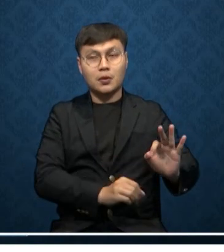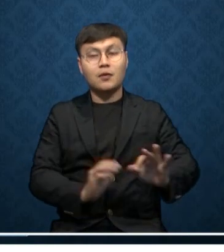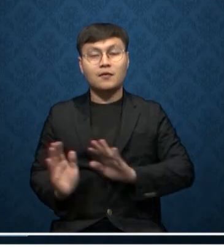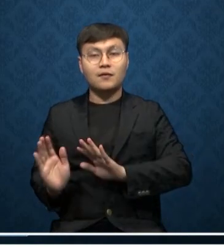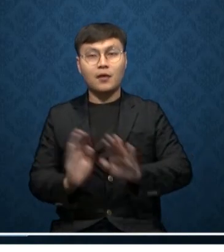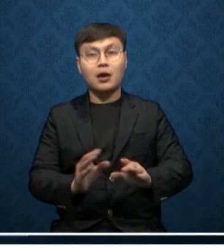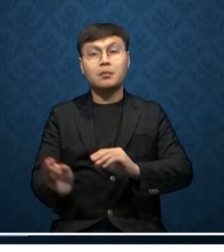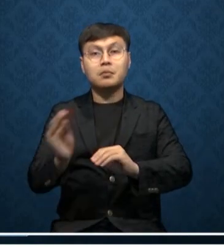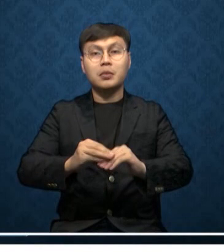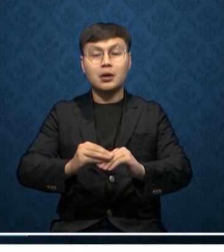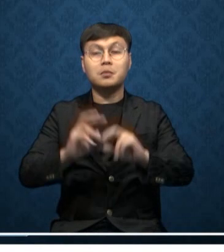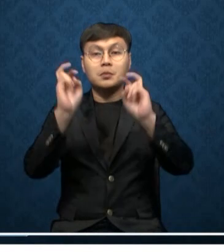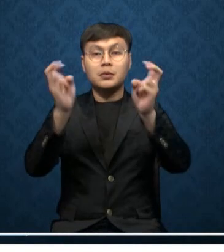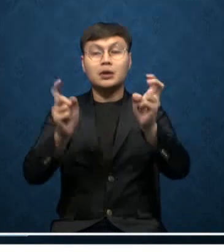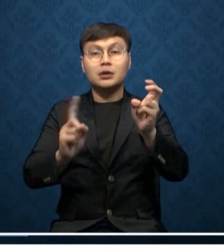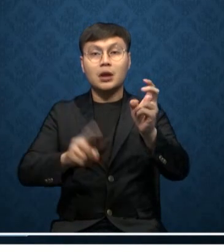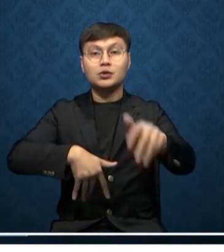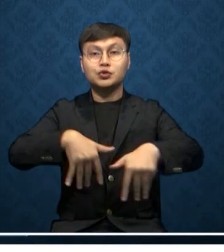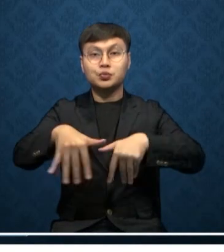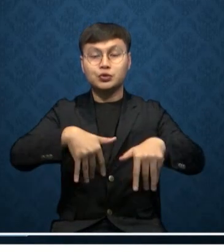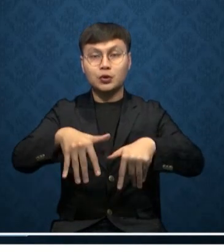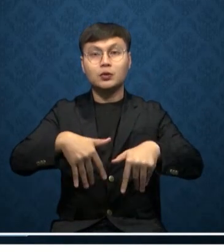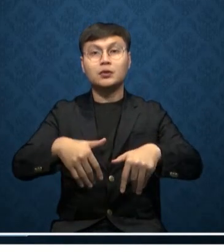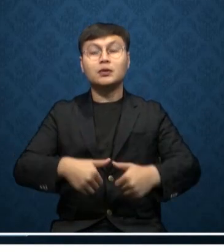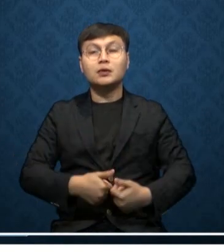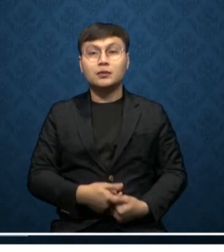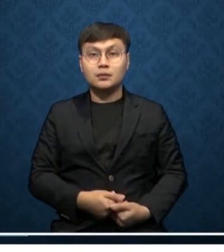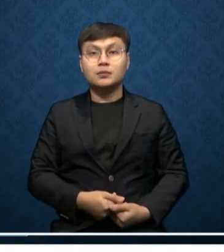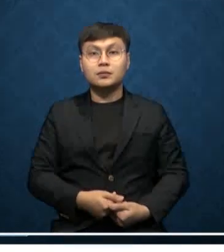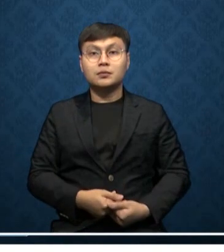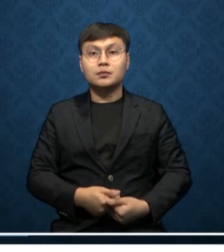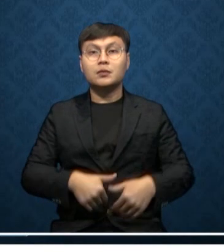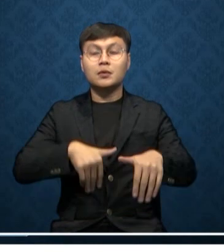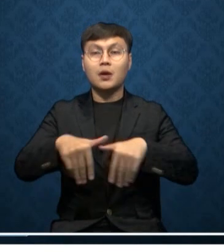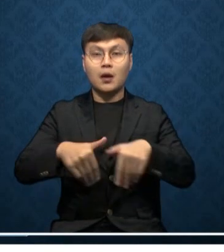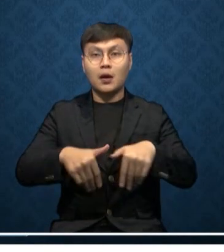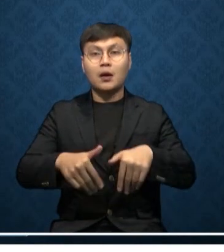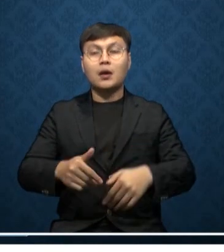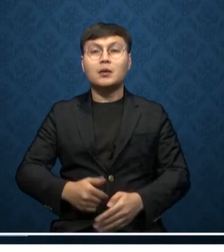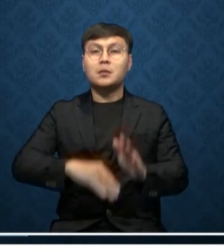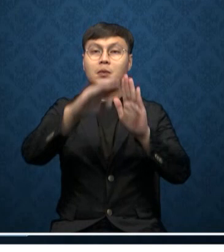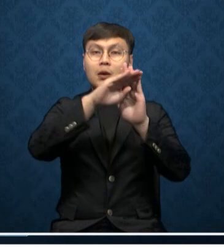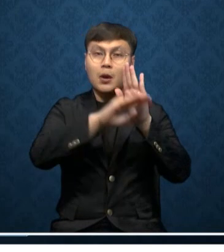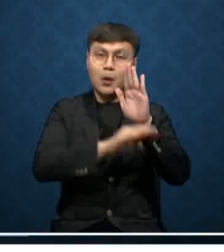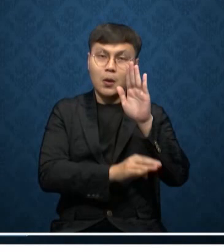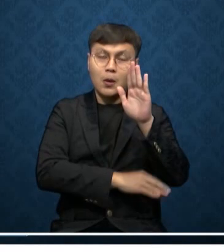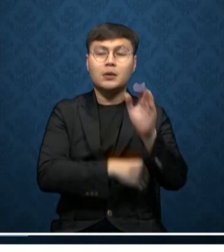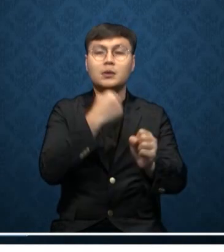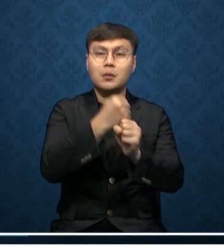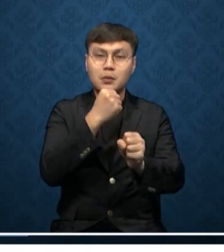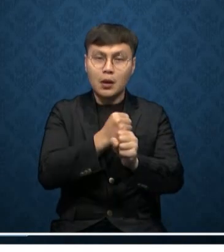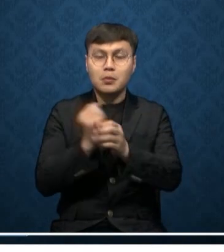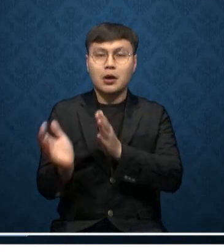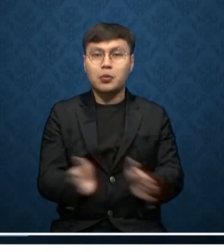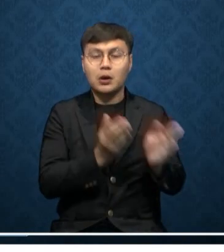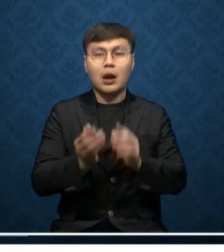ของการให้ประชาชนสามารถที่จะติดตามความคืบหน้าขั้นตอนการดำเนินงานต่างๆ